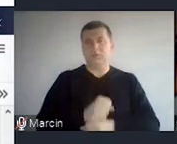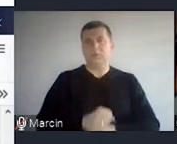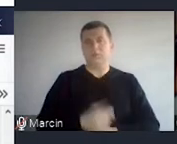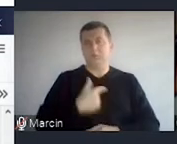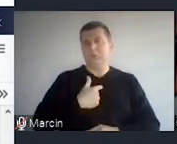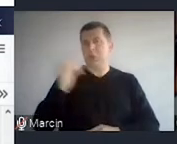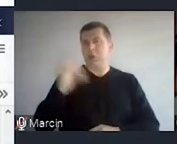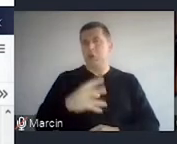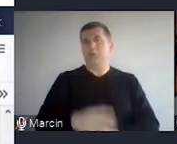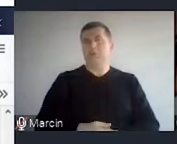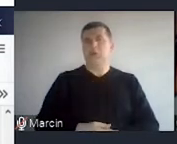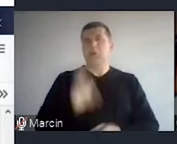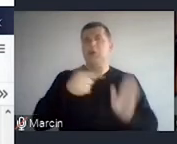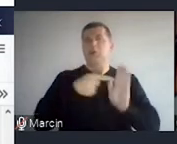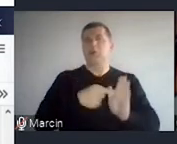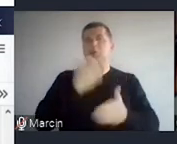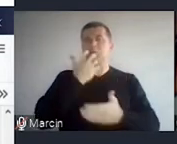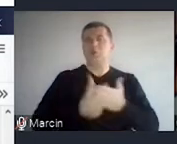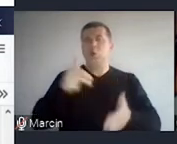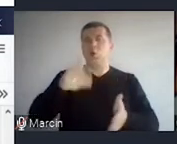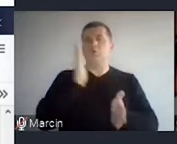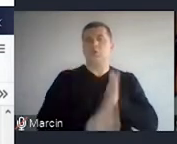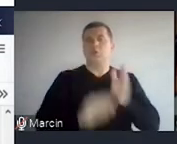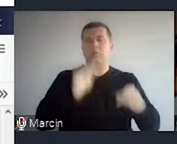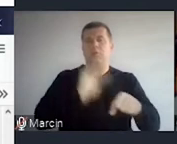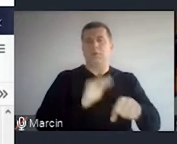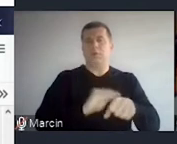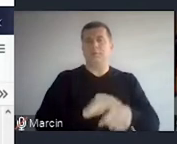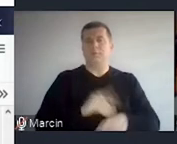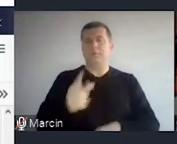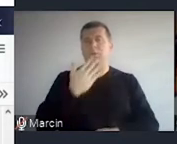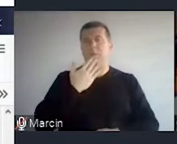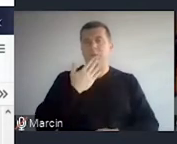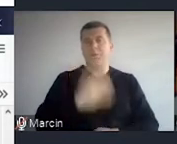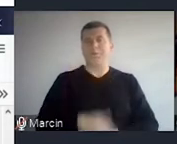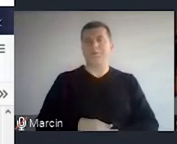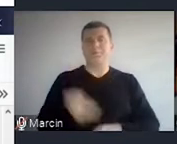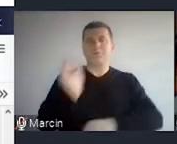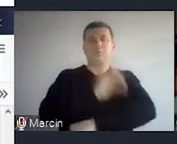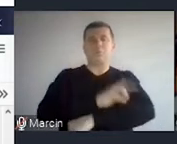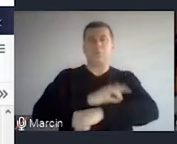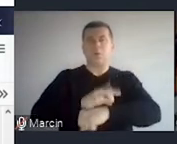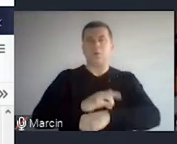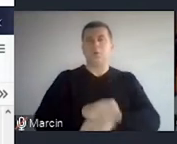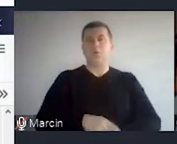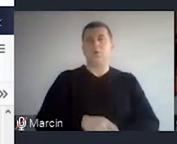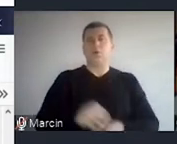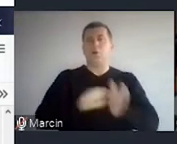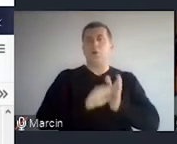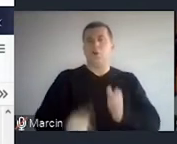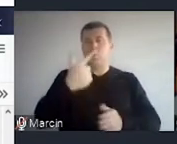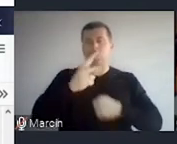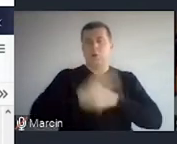groźbę dotyczącą stosowania uproszczonych metod, która mówi o tym, że projekt od